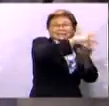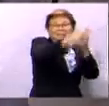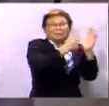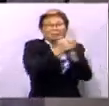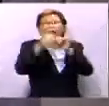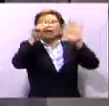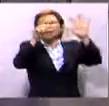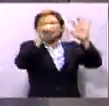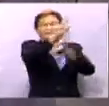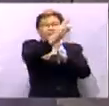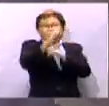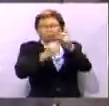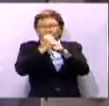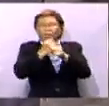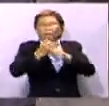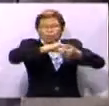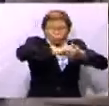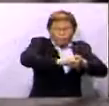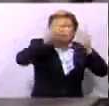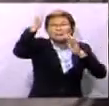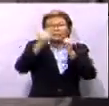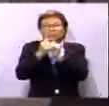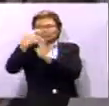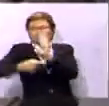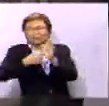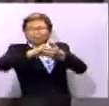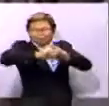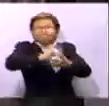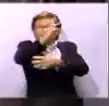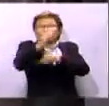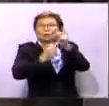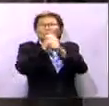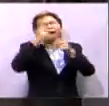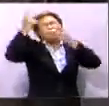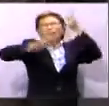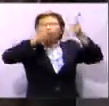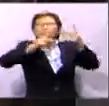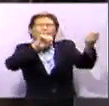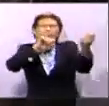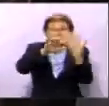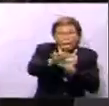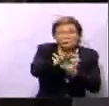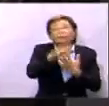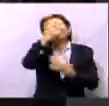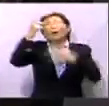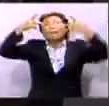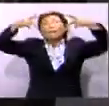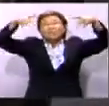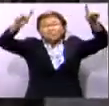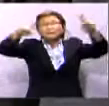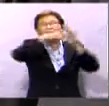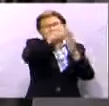60 tahun hubungan diplomatik Malaysia-Sri Lanka selain sebagai lawatan timbal balas berikutan lawatan Presiden Sri